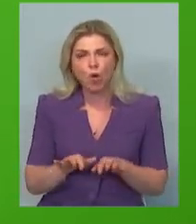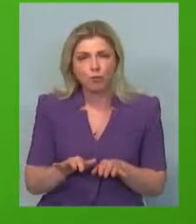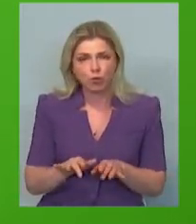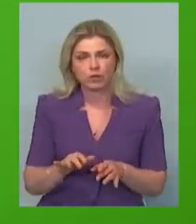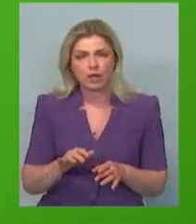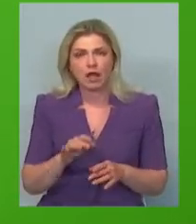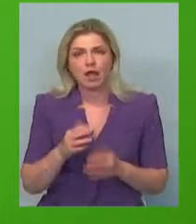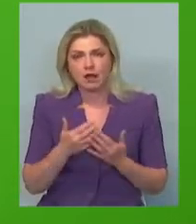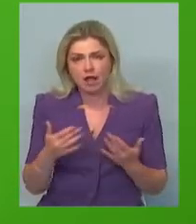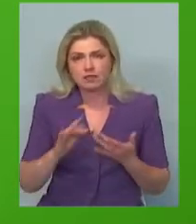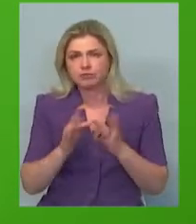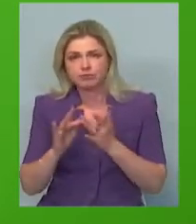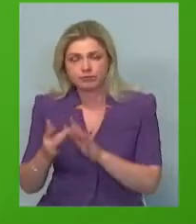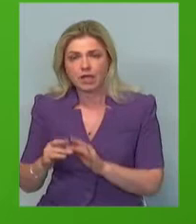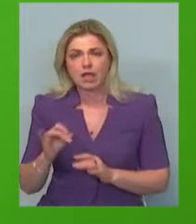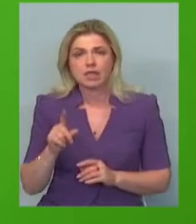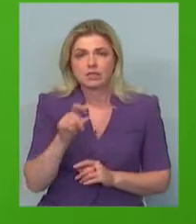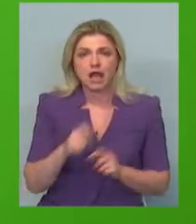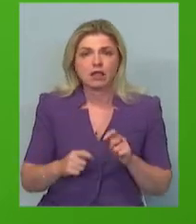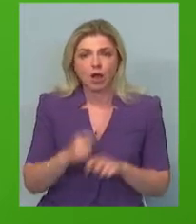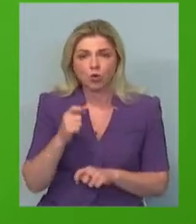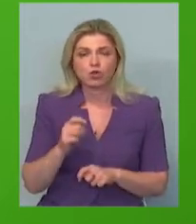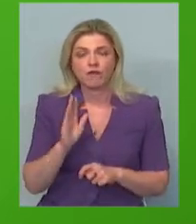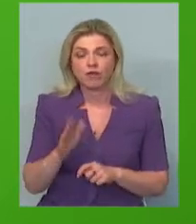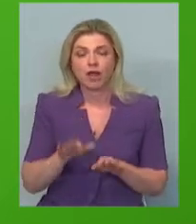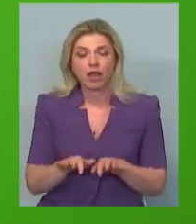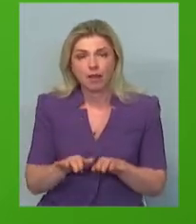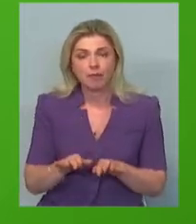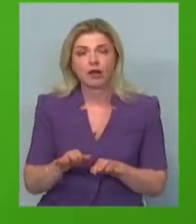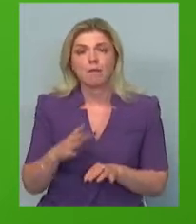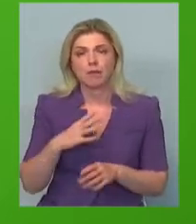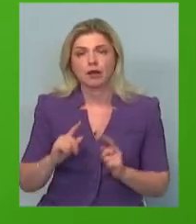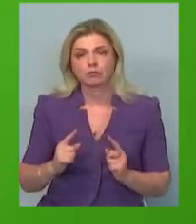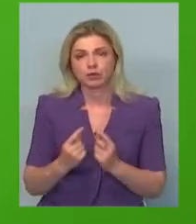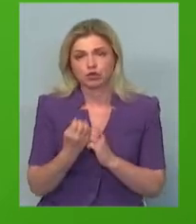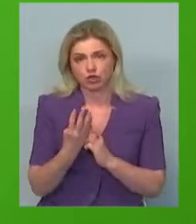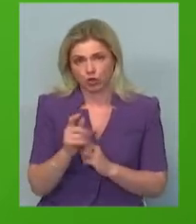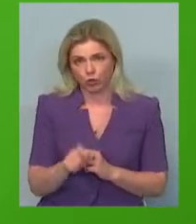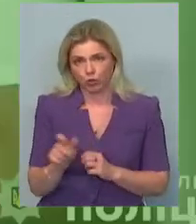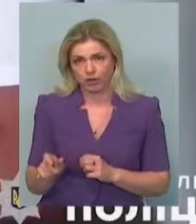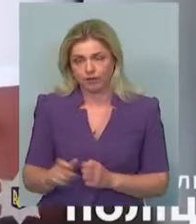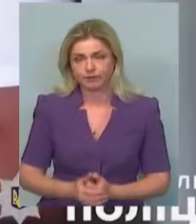у різних регіонах України за правопорушення в кіберпросторі затримали 14 людей.